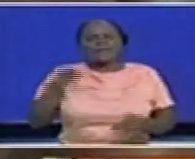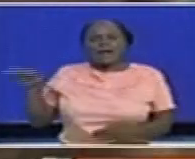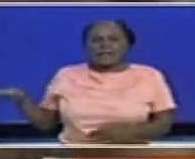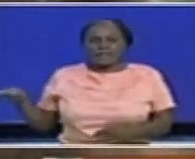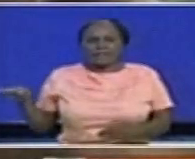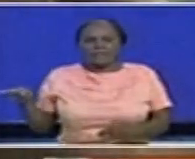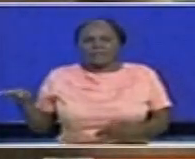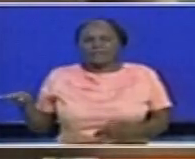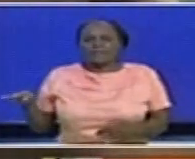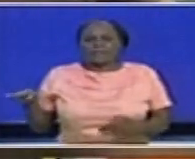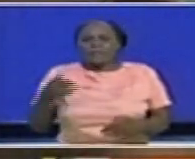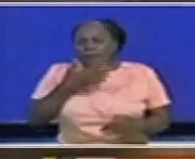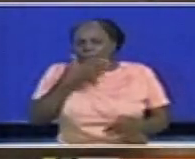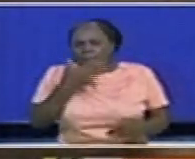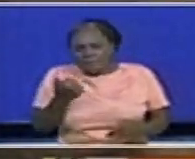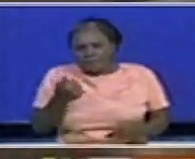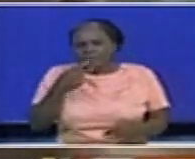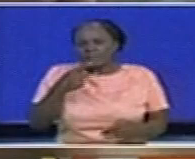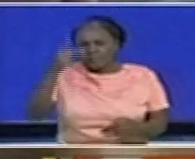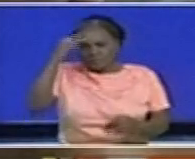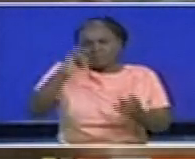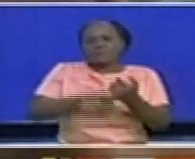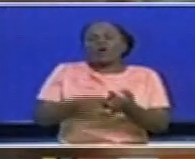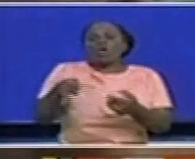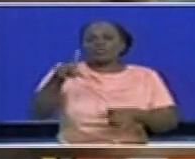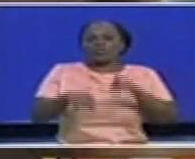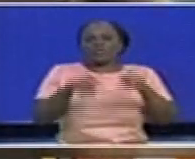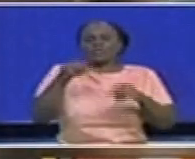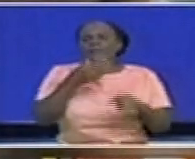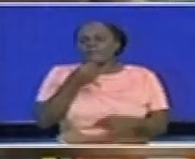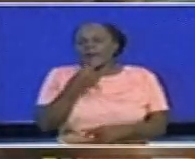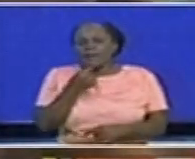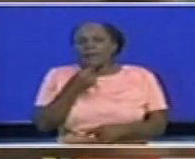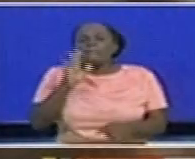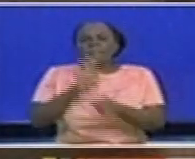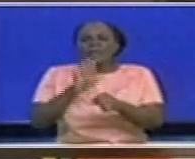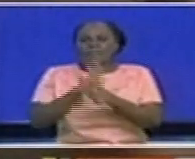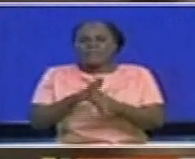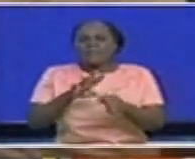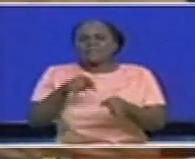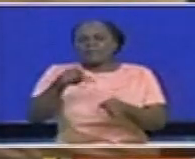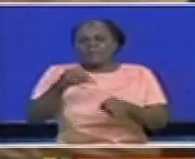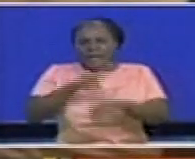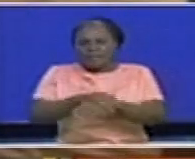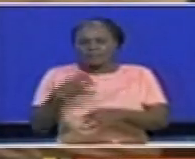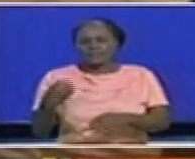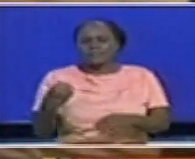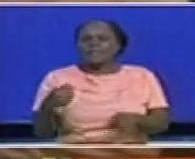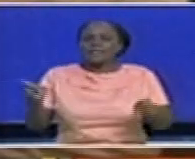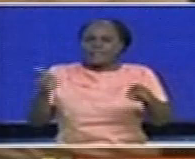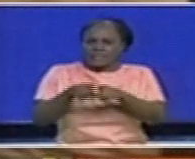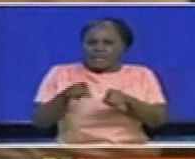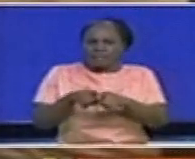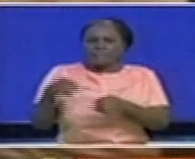Someone or a girl should get the blessings of her parents when she's getting married or she chooses the caste. So most of them fall for the blessing. Kando yake ni